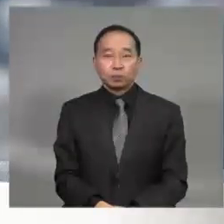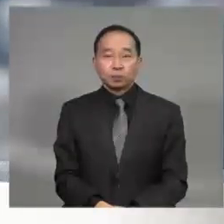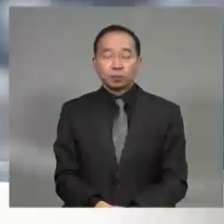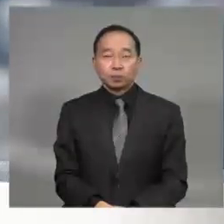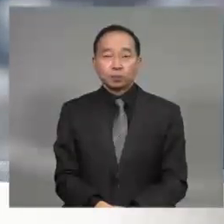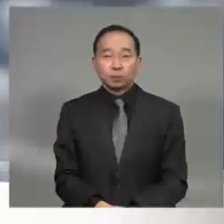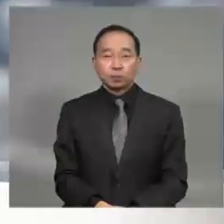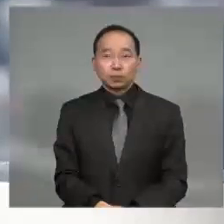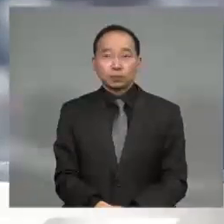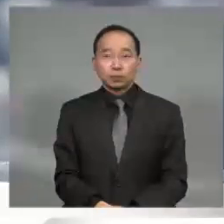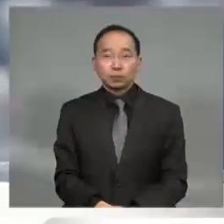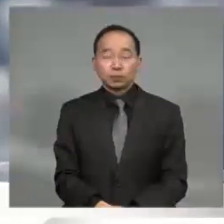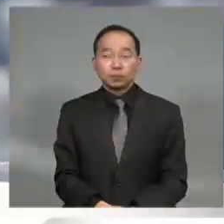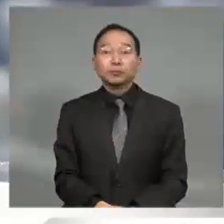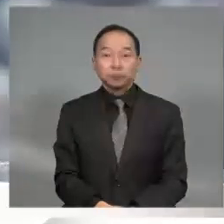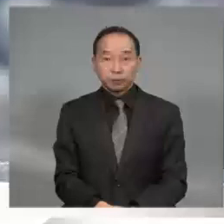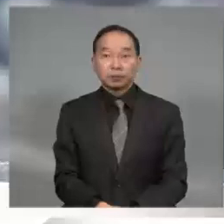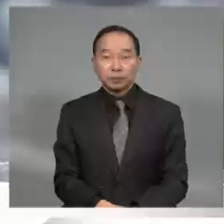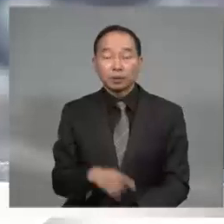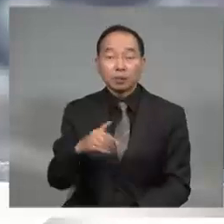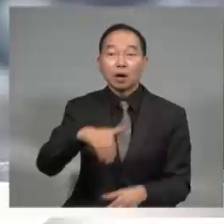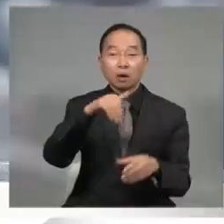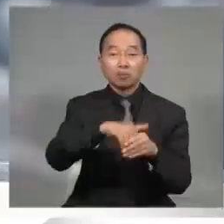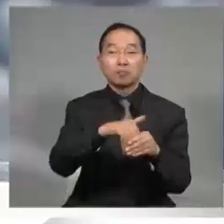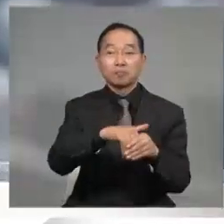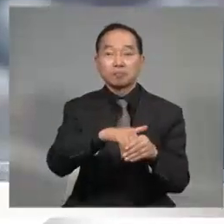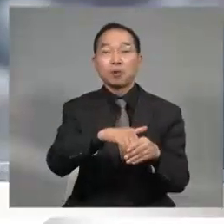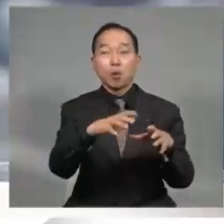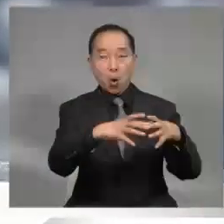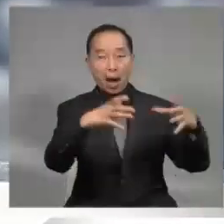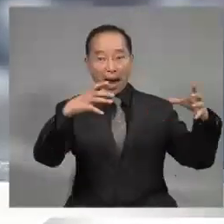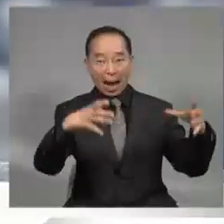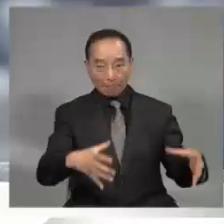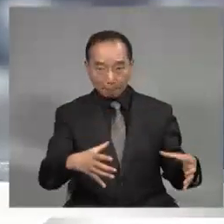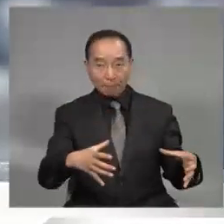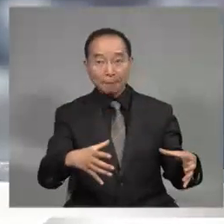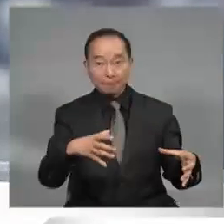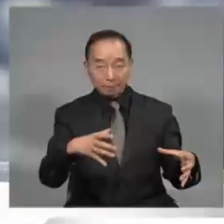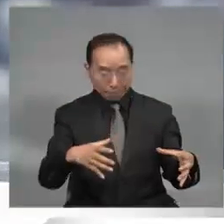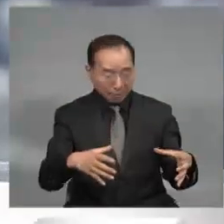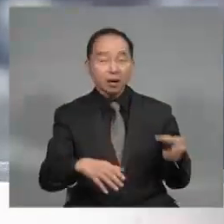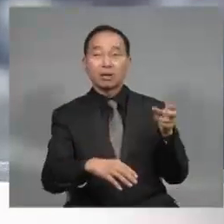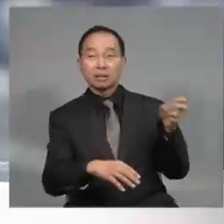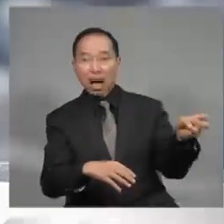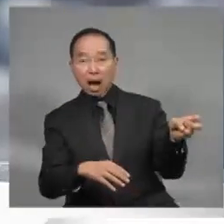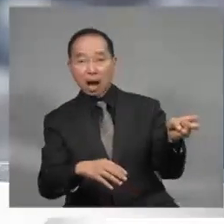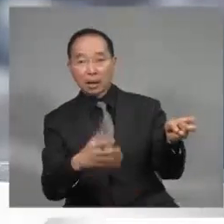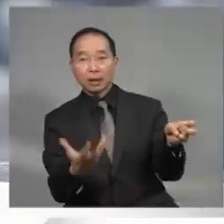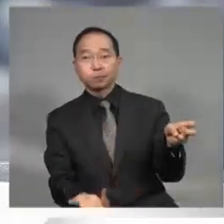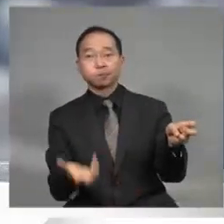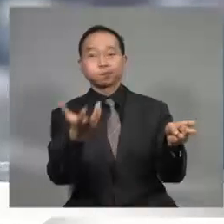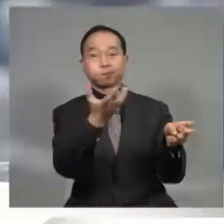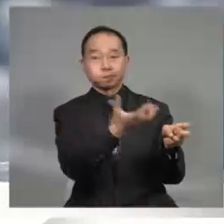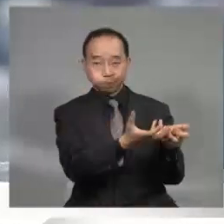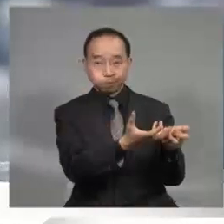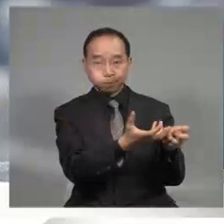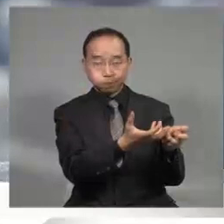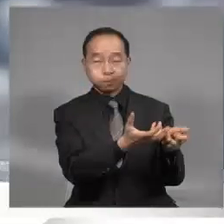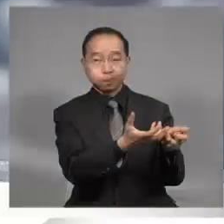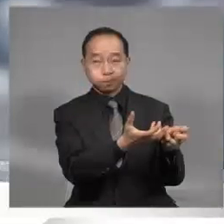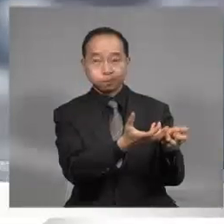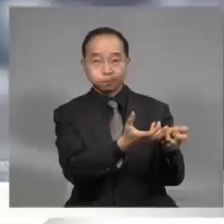자. 그러면 이제 투표함을 이송 차량에 이제 연결을 해서 실게